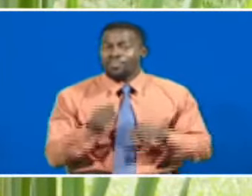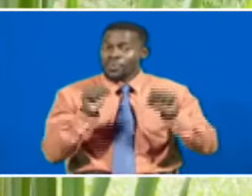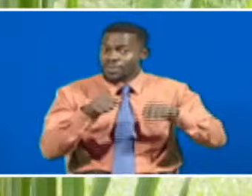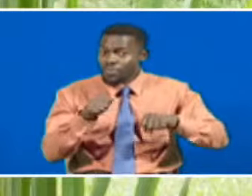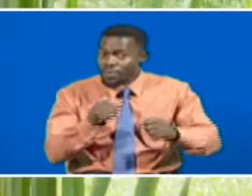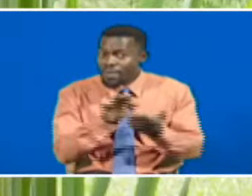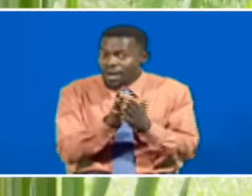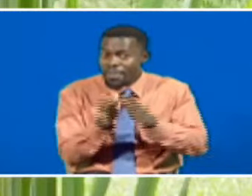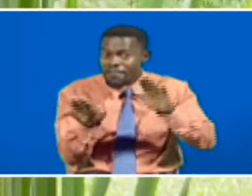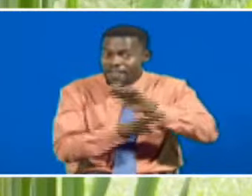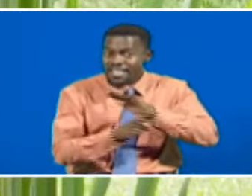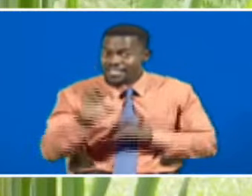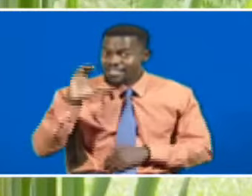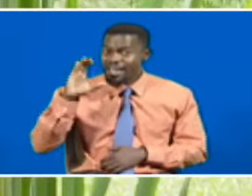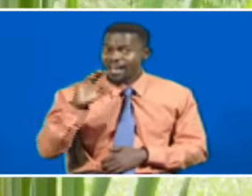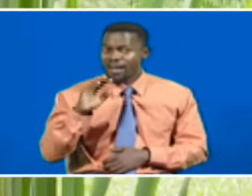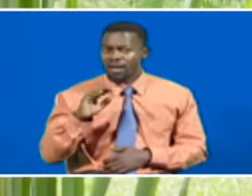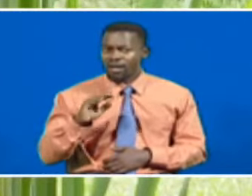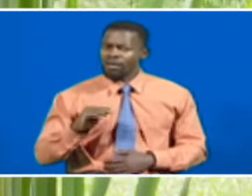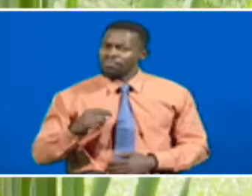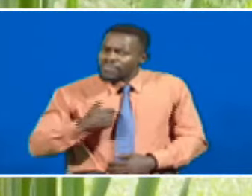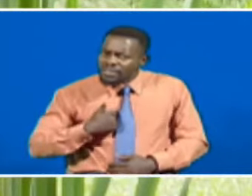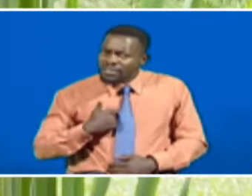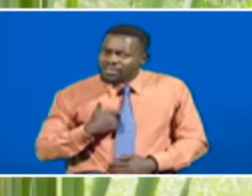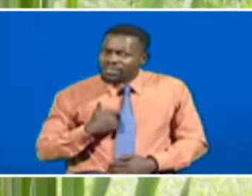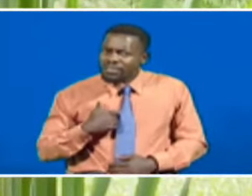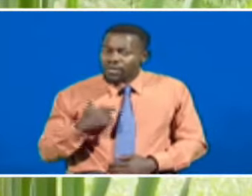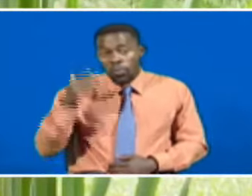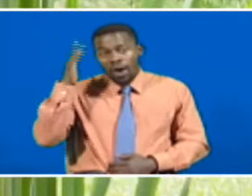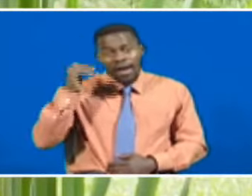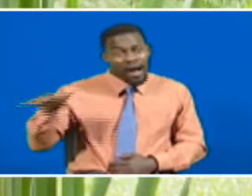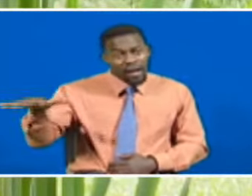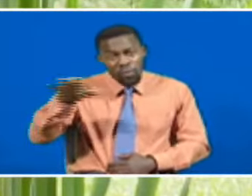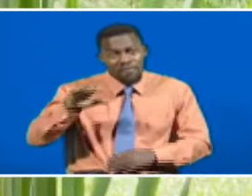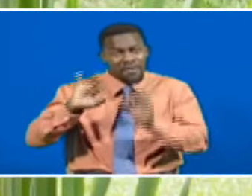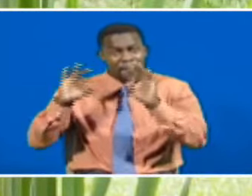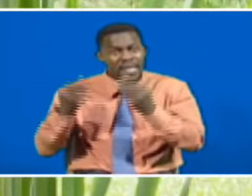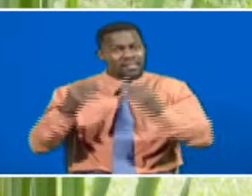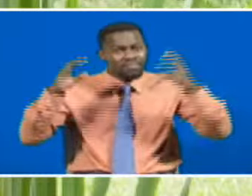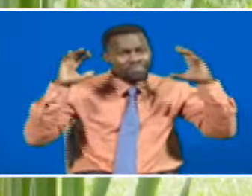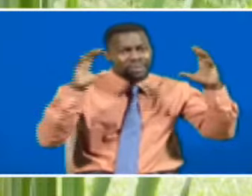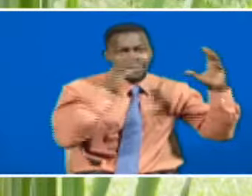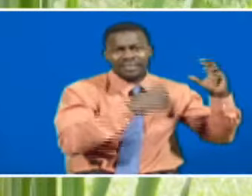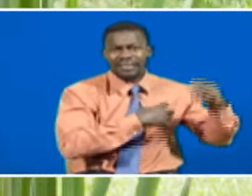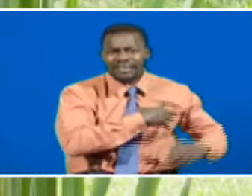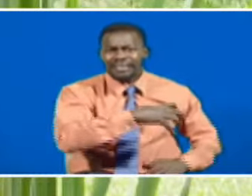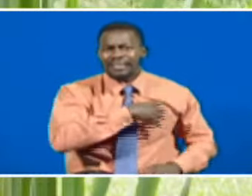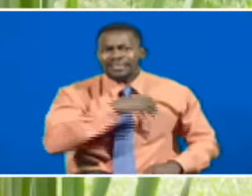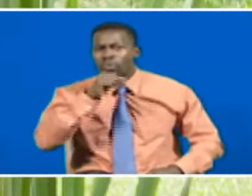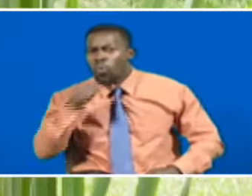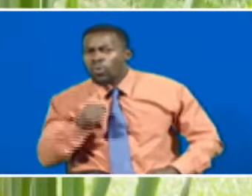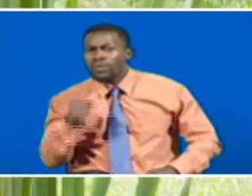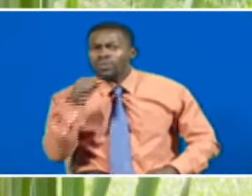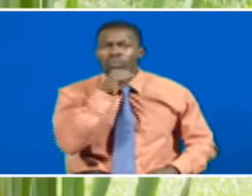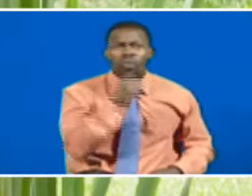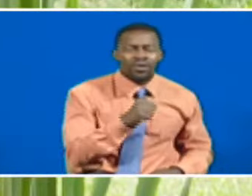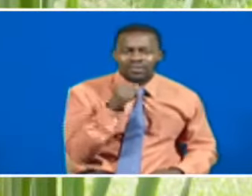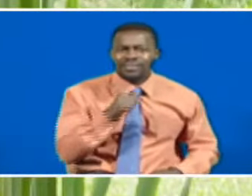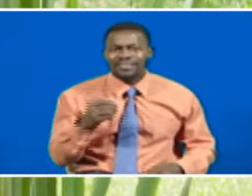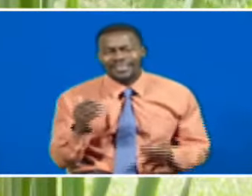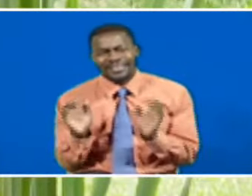Mimi? Sababu pale kuna wazee, wamekomaa, watu wana familia kubwa kubwa, miaka imeenda. Nikawauliza mbona, wakaniambia, hapana,